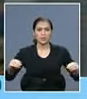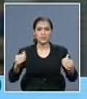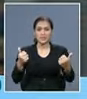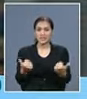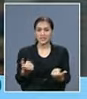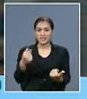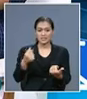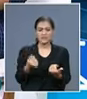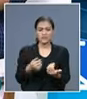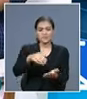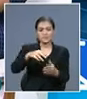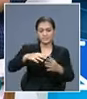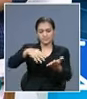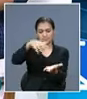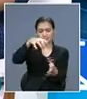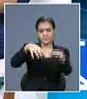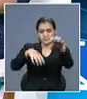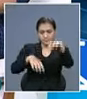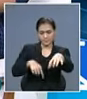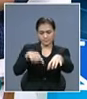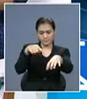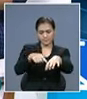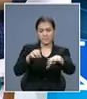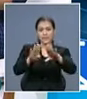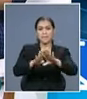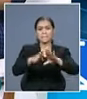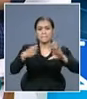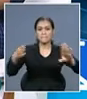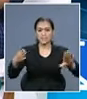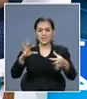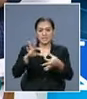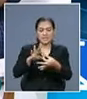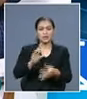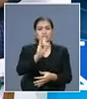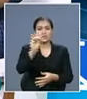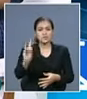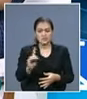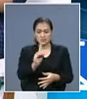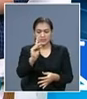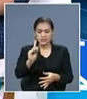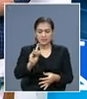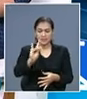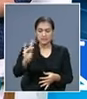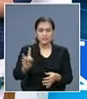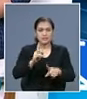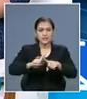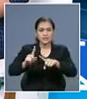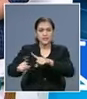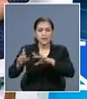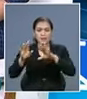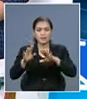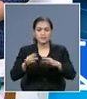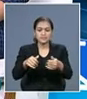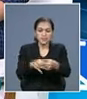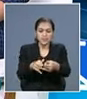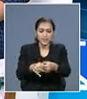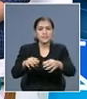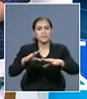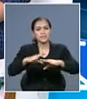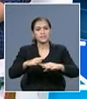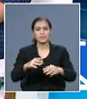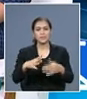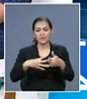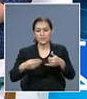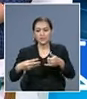เปิดศูนย์นวัตกรรมทางการสืบพันธุ์สัตว์ป่าค่ะเพื่อช่วยในการขยายพันธุ์สัตว์ป่าที่หายากด้วยไปติดตามทั้งหมดกันเลยนะคะในช่วง